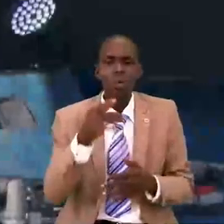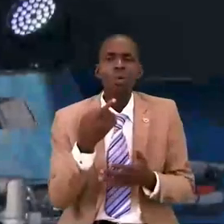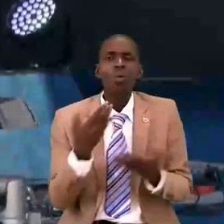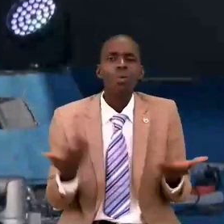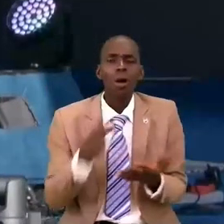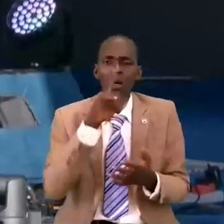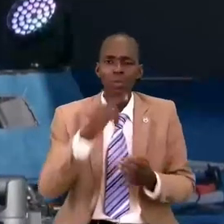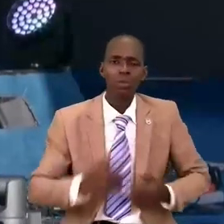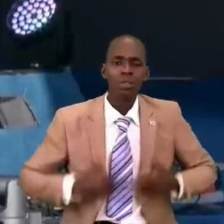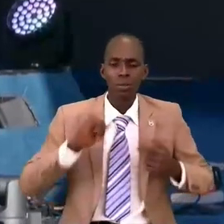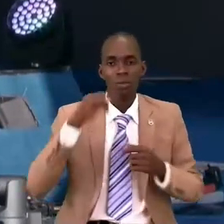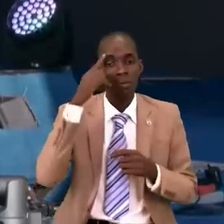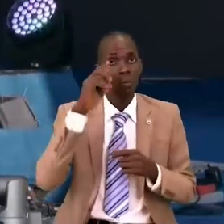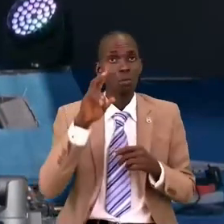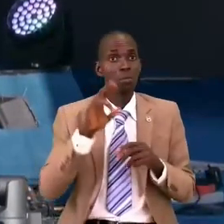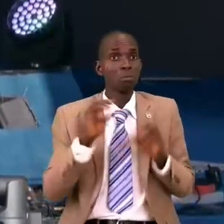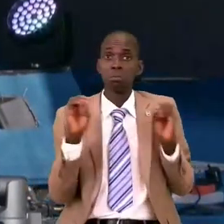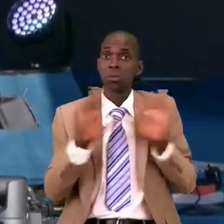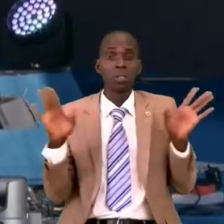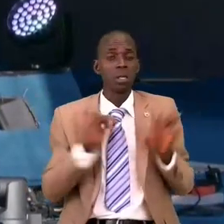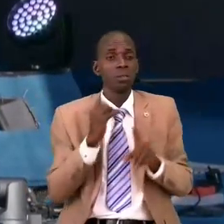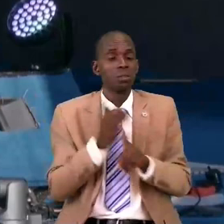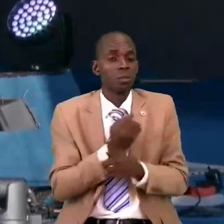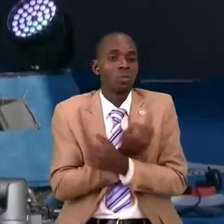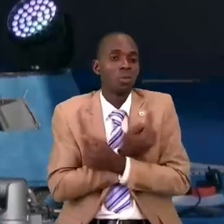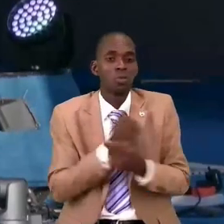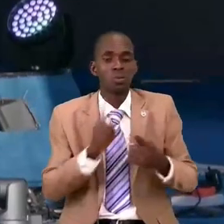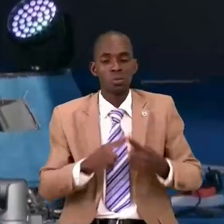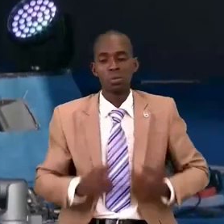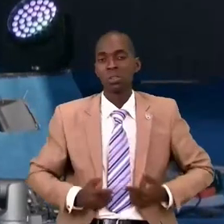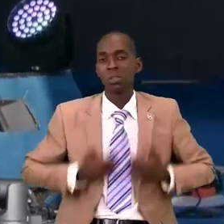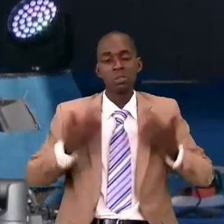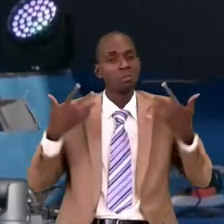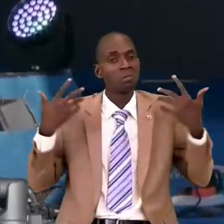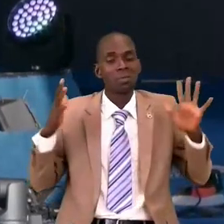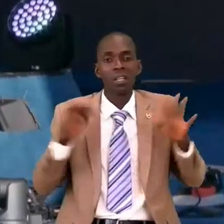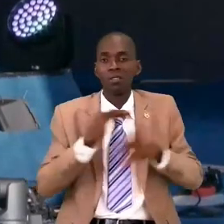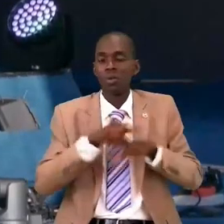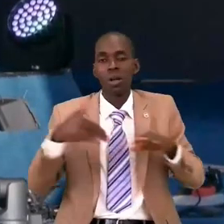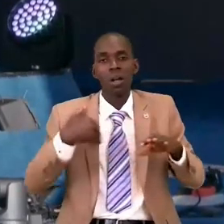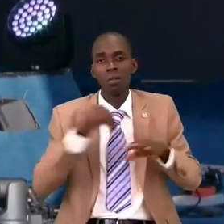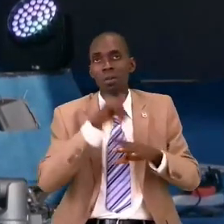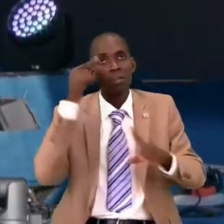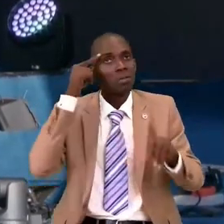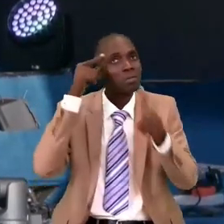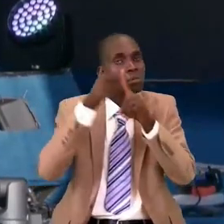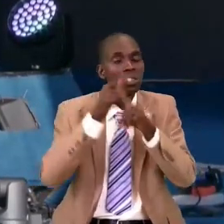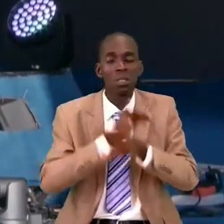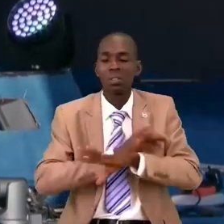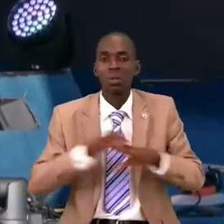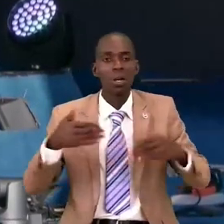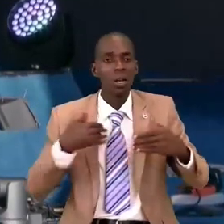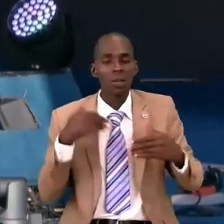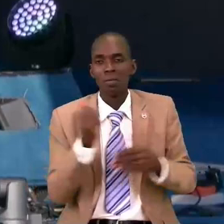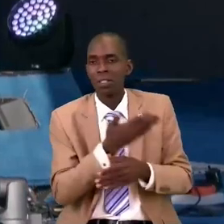Qu'est-ce que tu vises? Je ne sais pas. Hein. J'aime avoir des mouvements. Je me lève et... Je veux